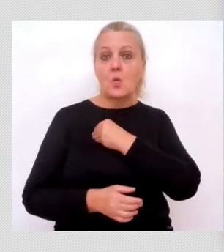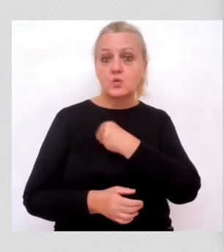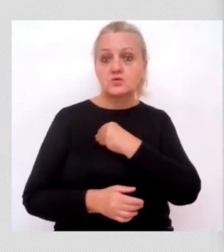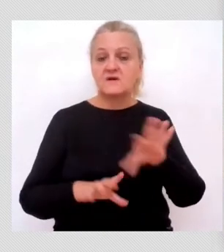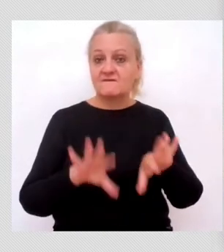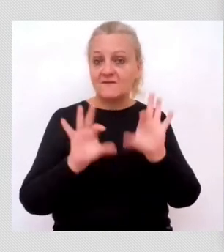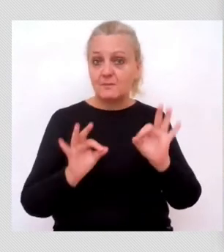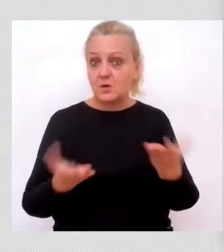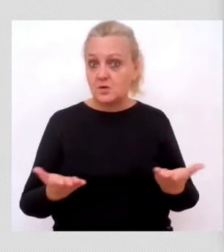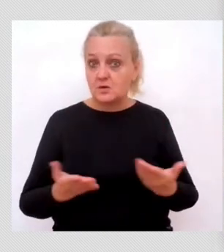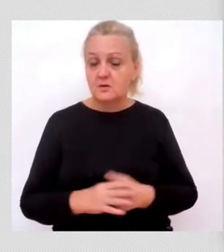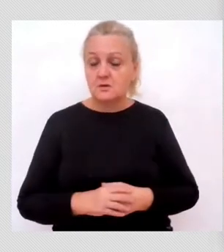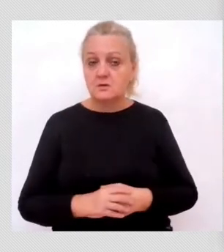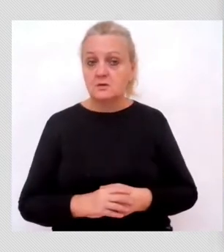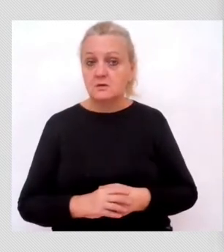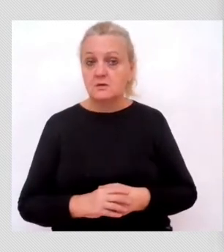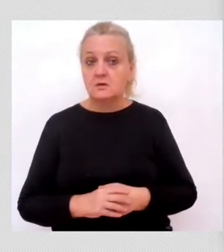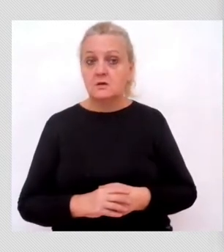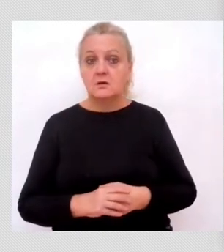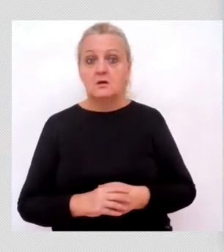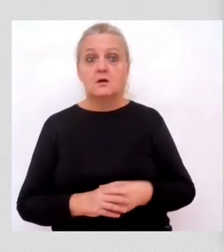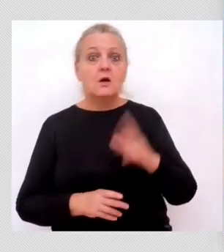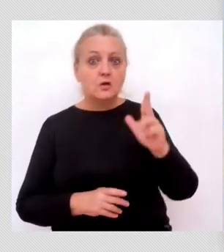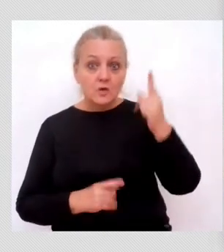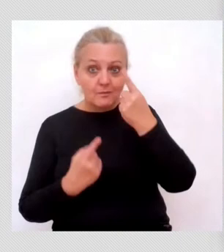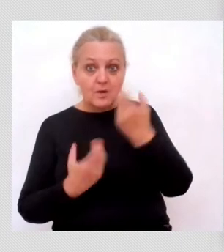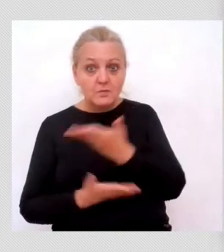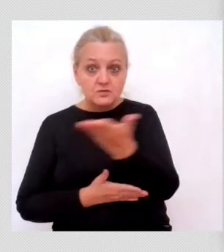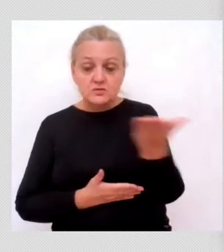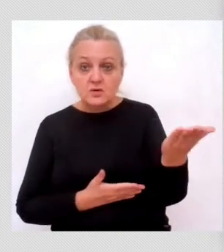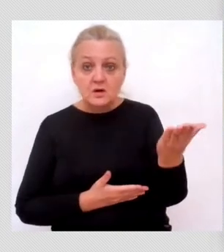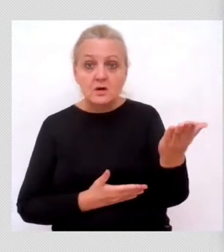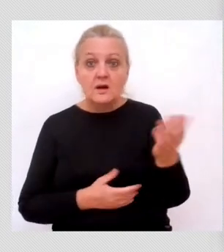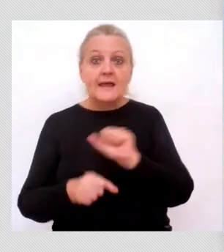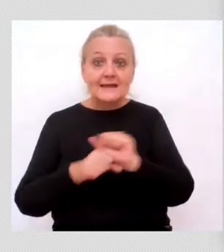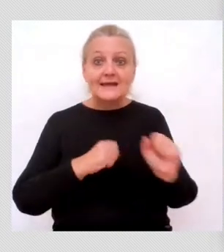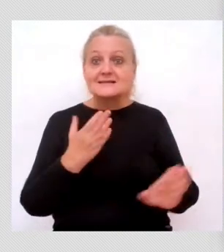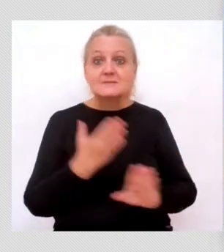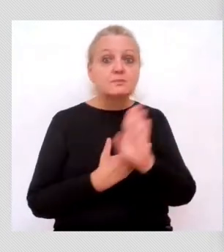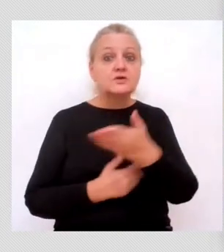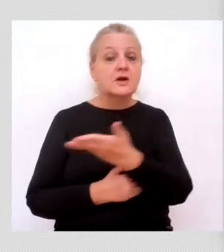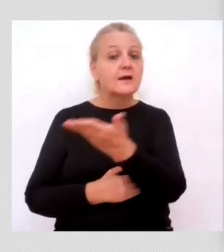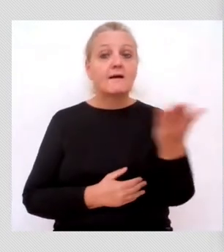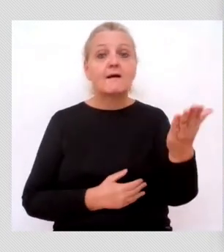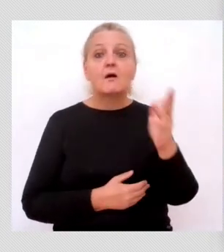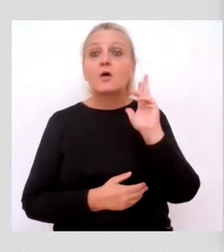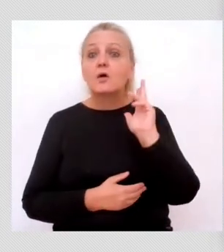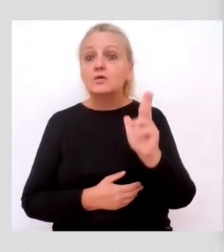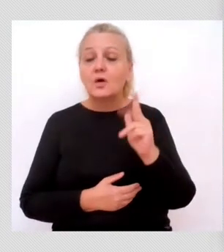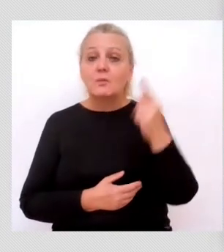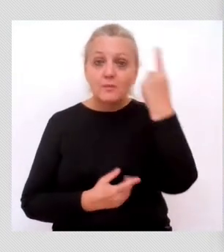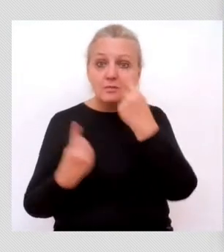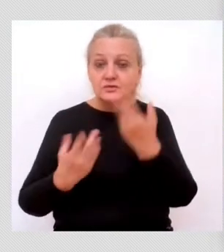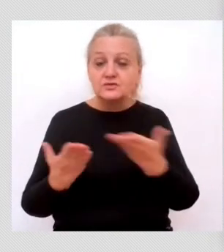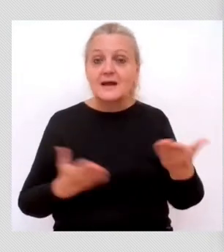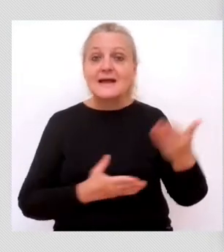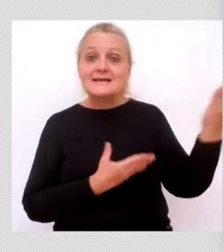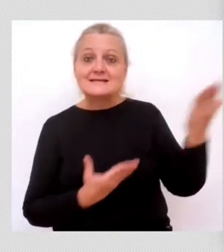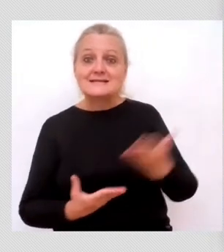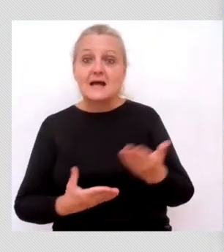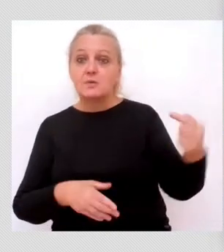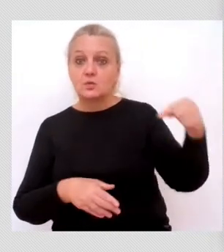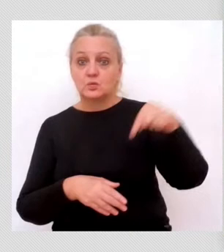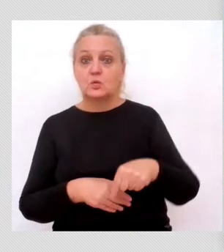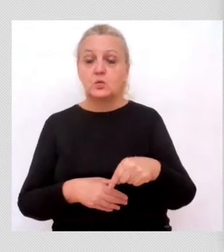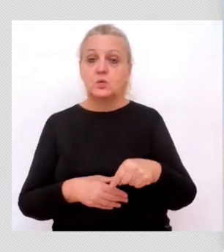wyborów. Ktoś z nas o tym pomyślał? Czy siedzi tutaj jakiś przedstawiciel, ktokolwiek pomyślał o tym, żeby zaprosić kogokolwiek